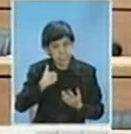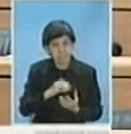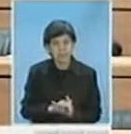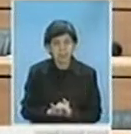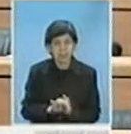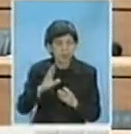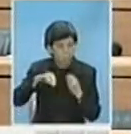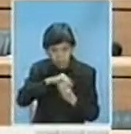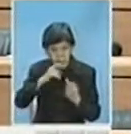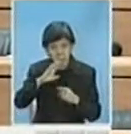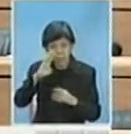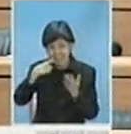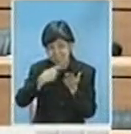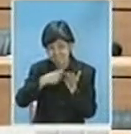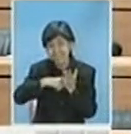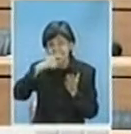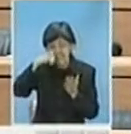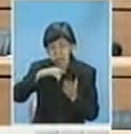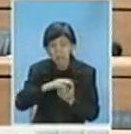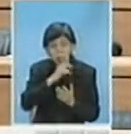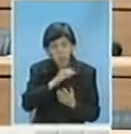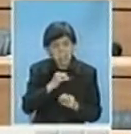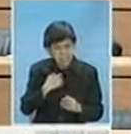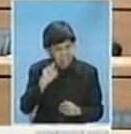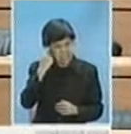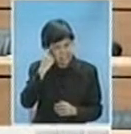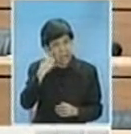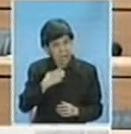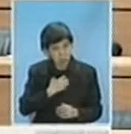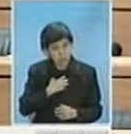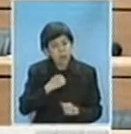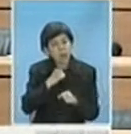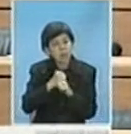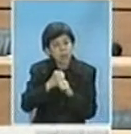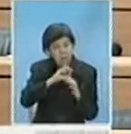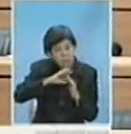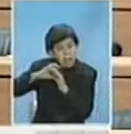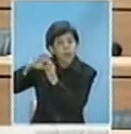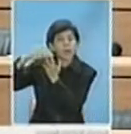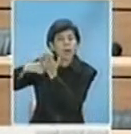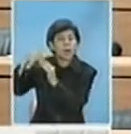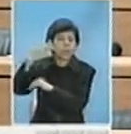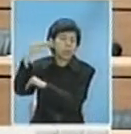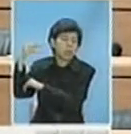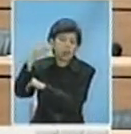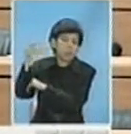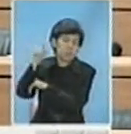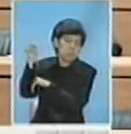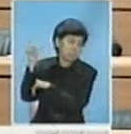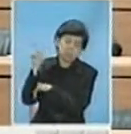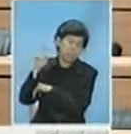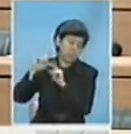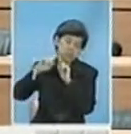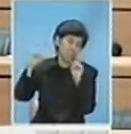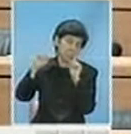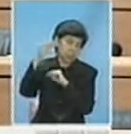บริษัทประกันภัยของไทยถ้ารับก็ต้องไปประกันภัยต่อในต่างประเทศแต่ต่างประเทศนั้นวันนี้ไม่เหมือนเดิมแ